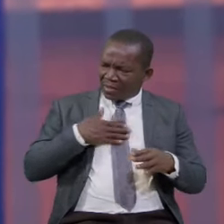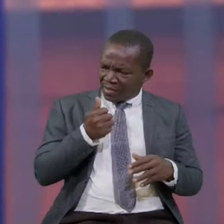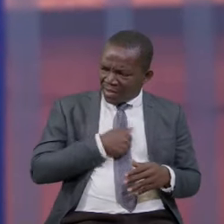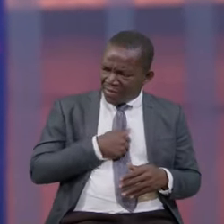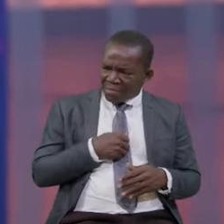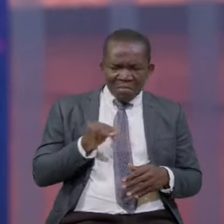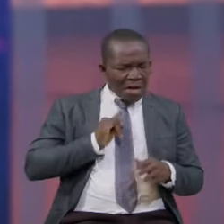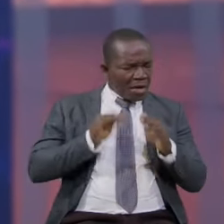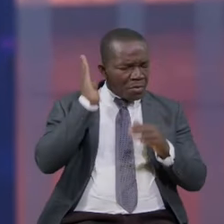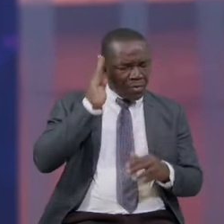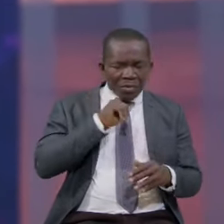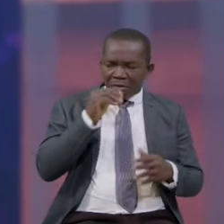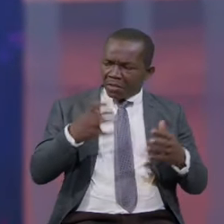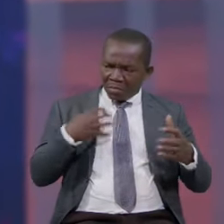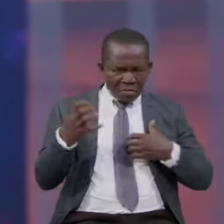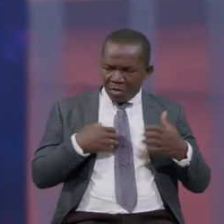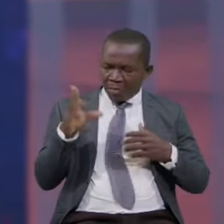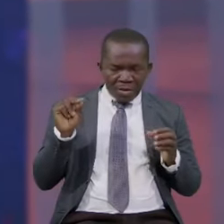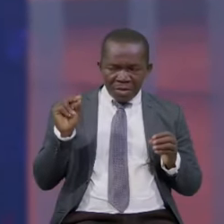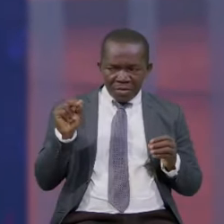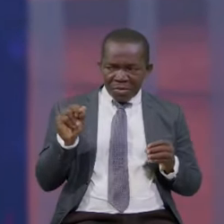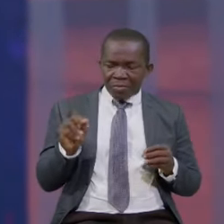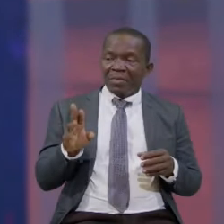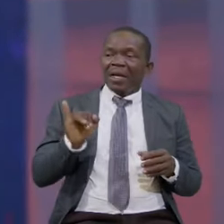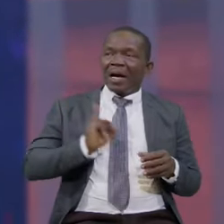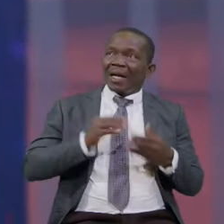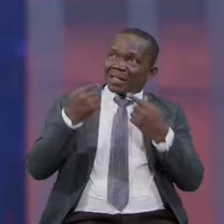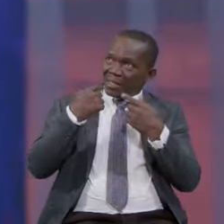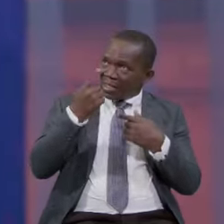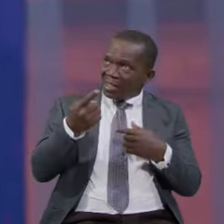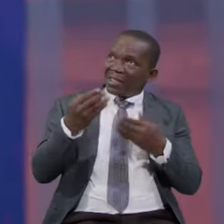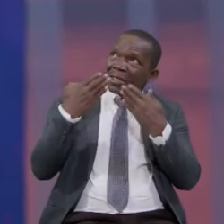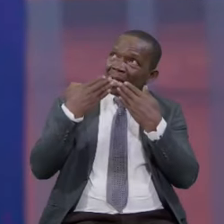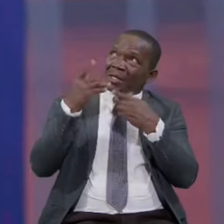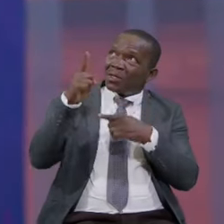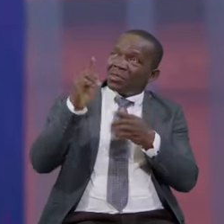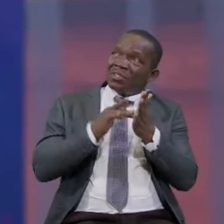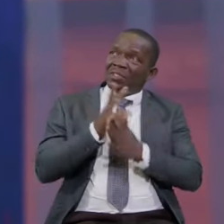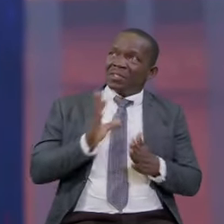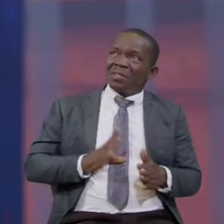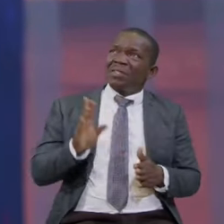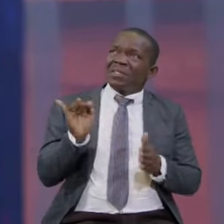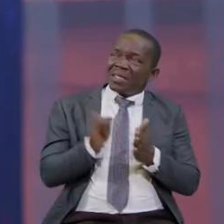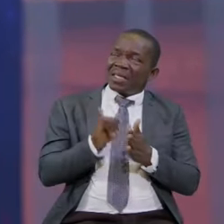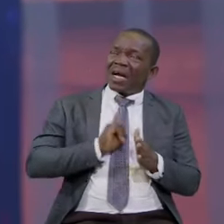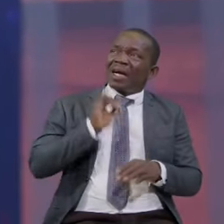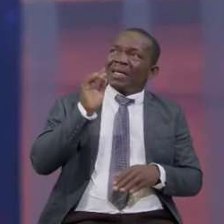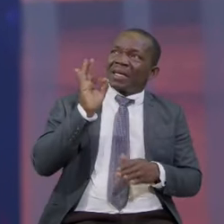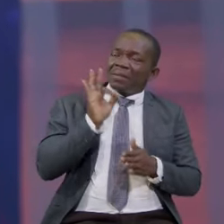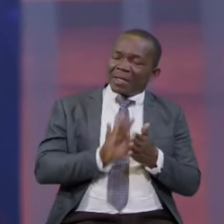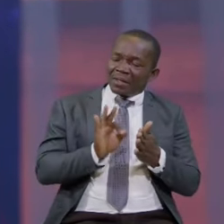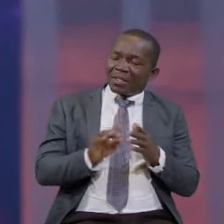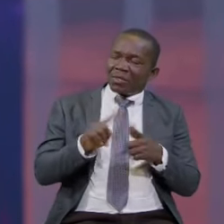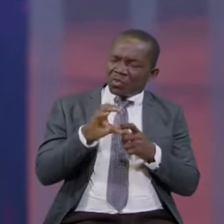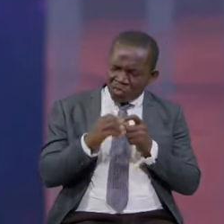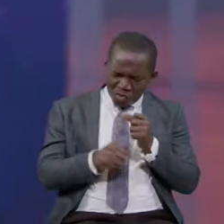et je dis merci Jésus oh je je souffre avec toi c'est comme ça Moïse a perçu tout ce